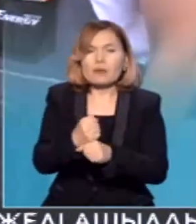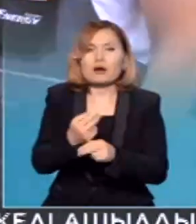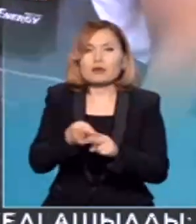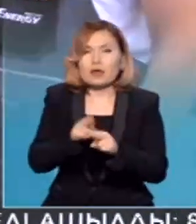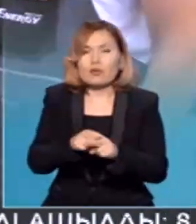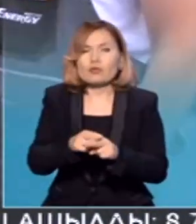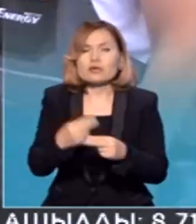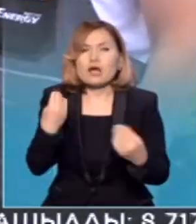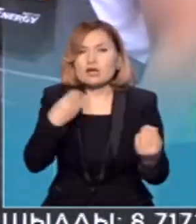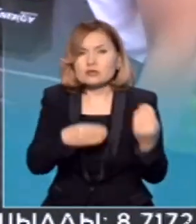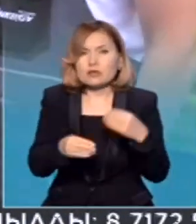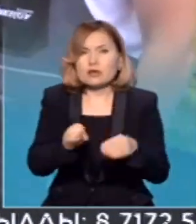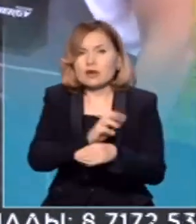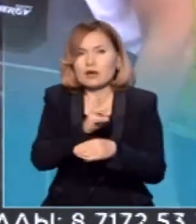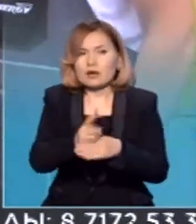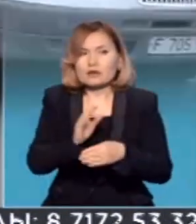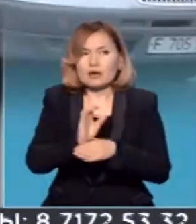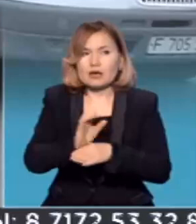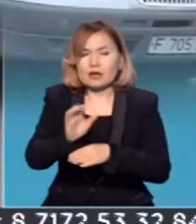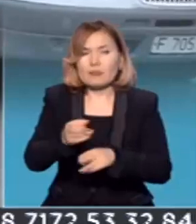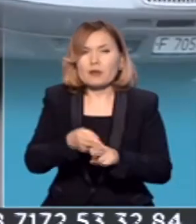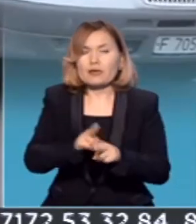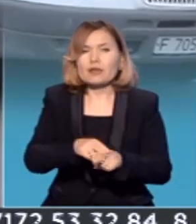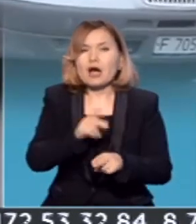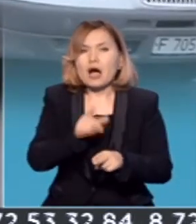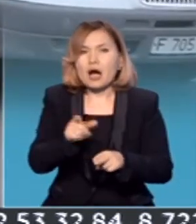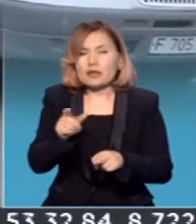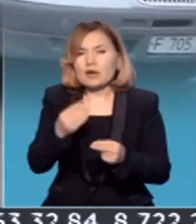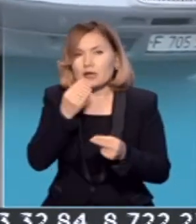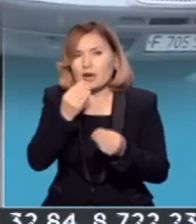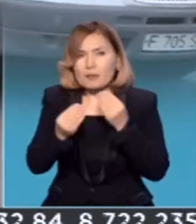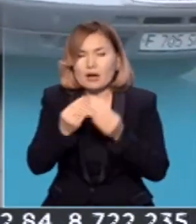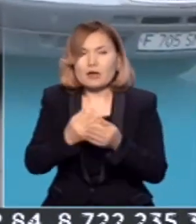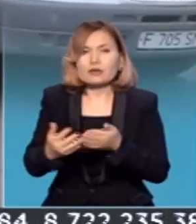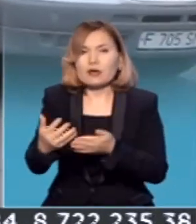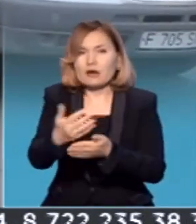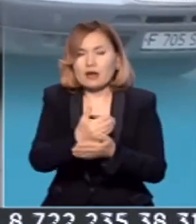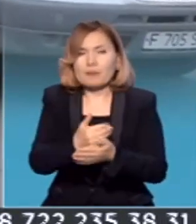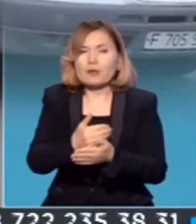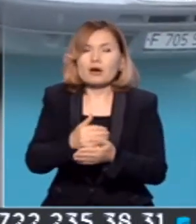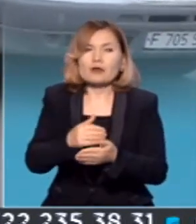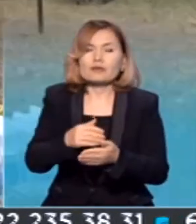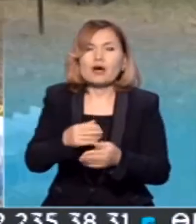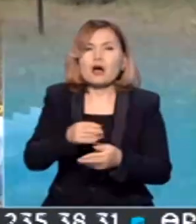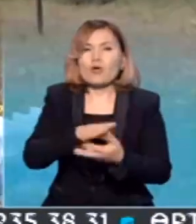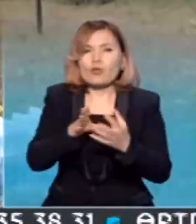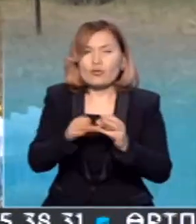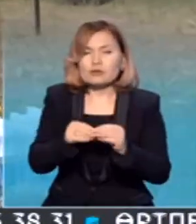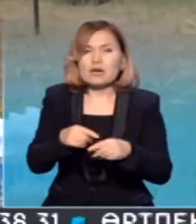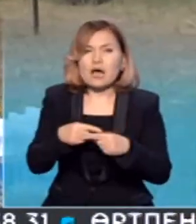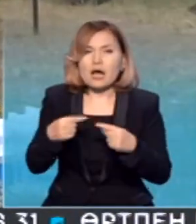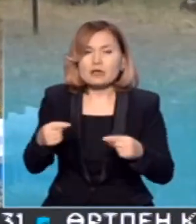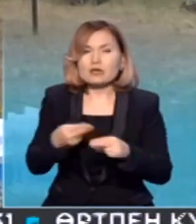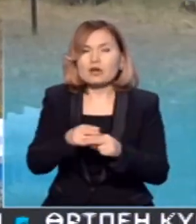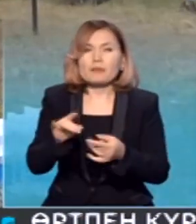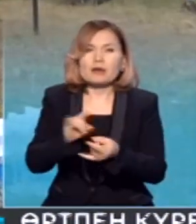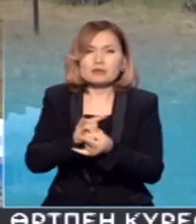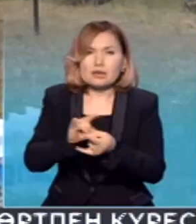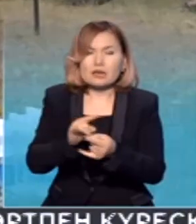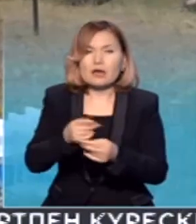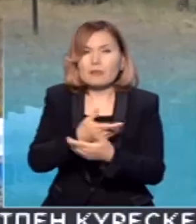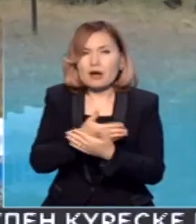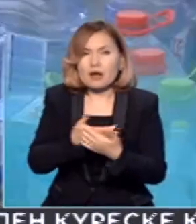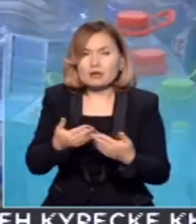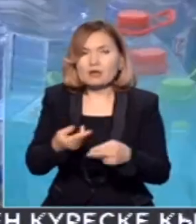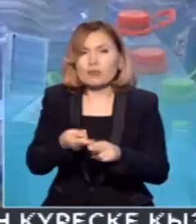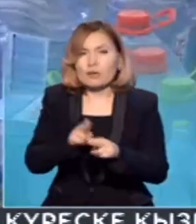деген заттарды жинауда. Адамдар азық-түлік, макарон өнімдері, он май сондай-ақ гигиеналық заттар, сабын, майлықтарға